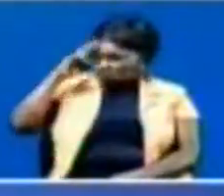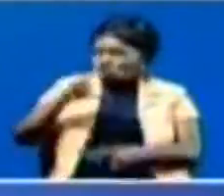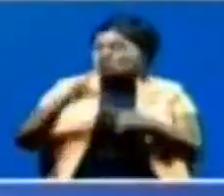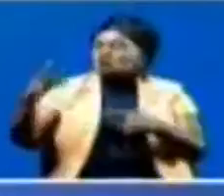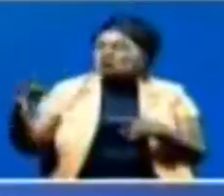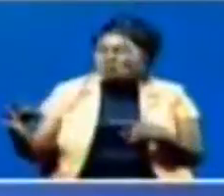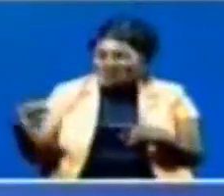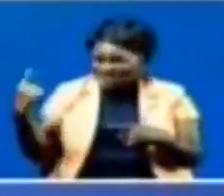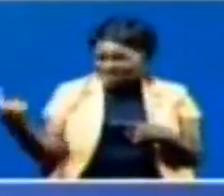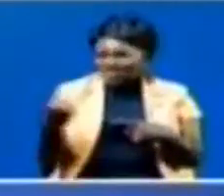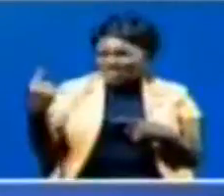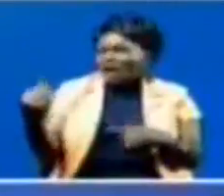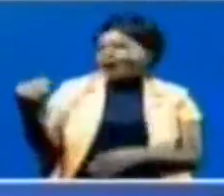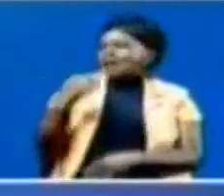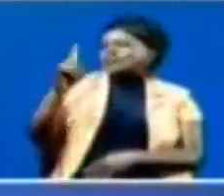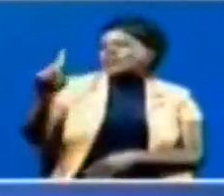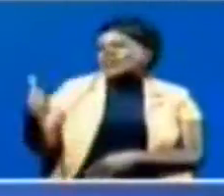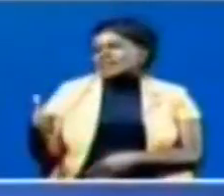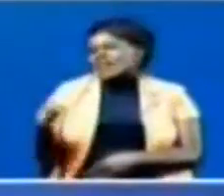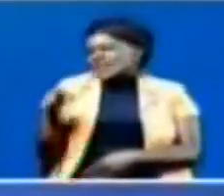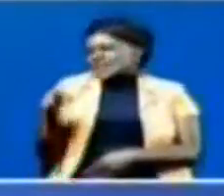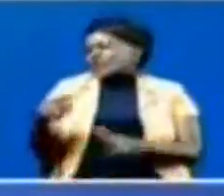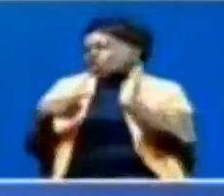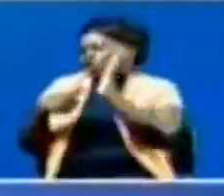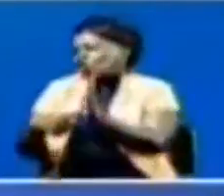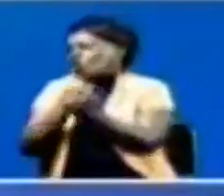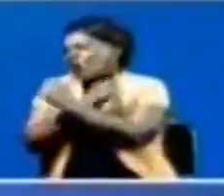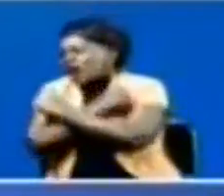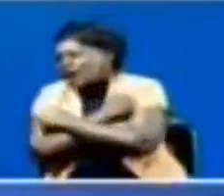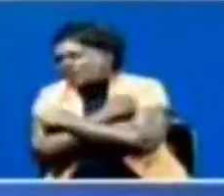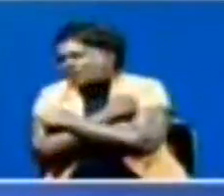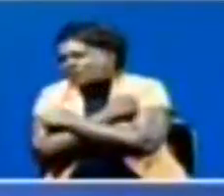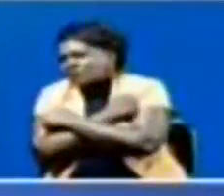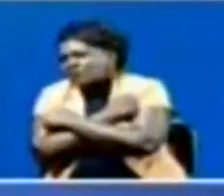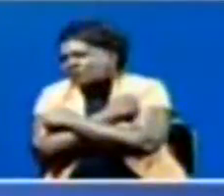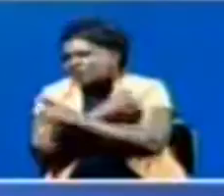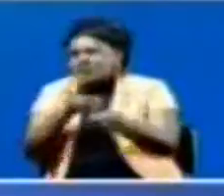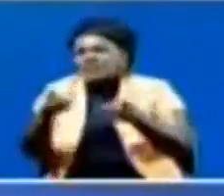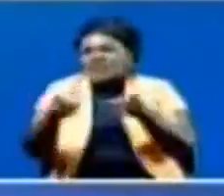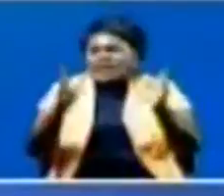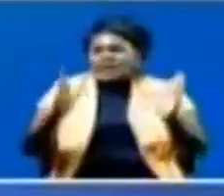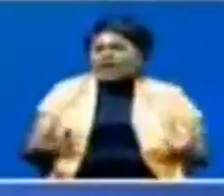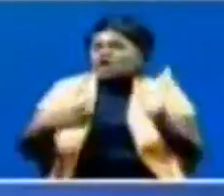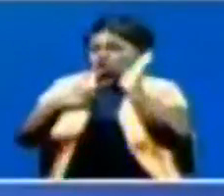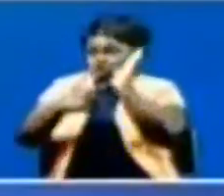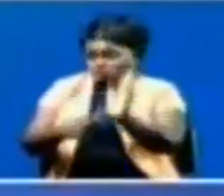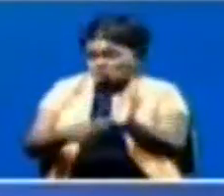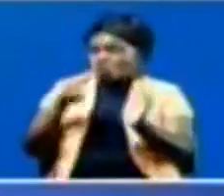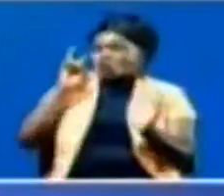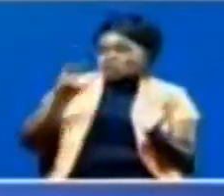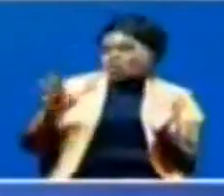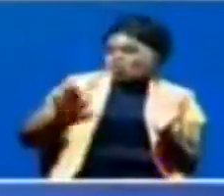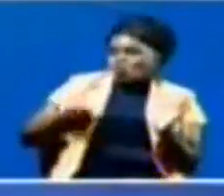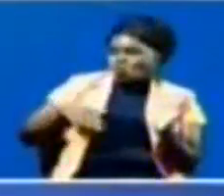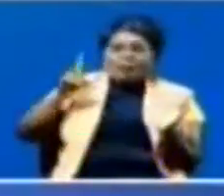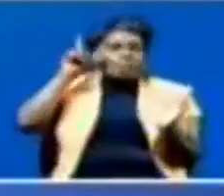tu kuulizani kile kisa kilidhihirisha kama kulikuwa na mapenzi haya mwelekezi wangu atakuwa ananichezea ili tuone huyo mwanamke